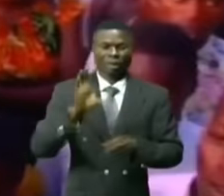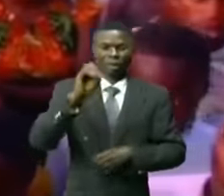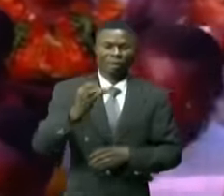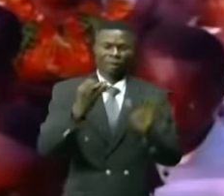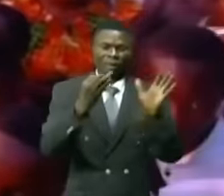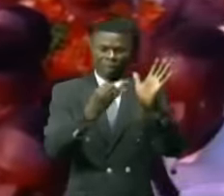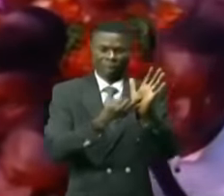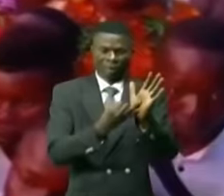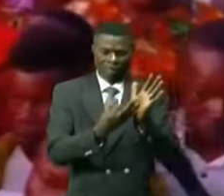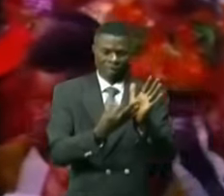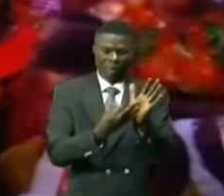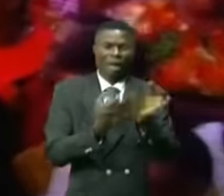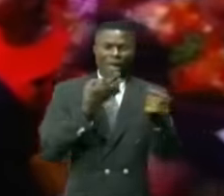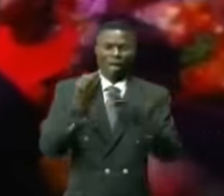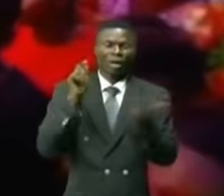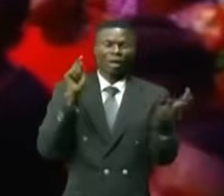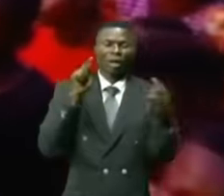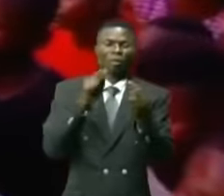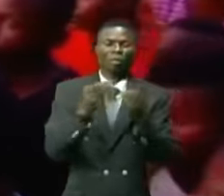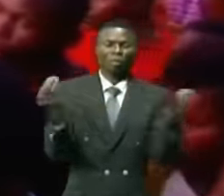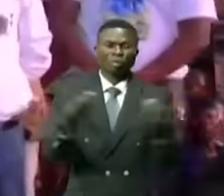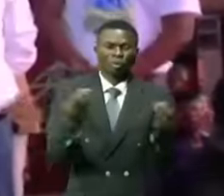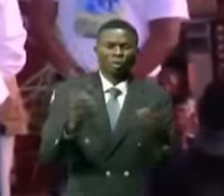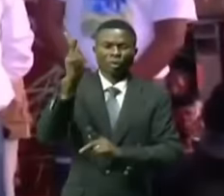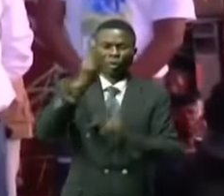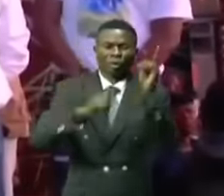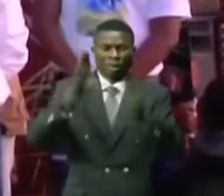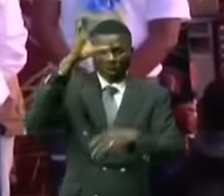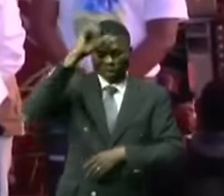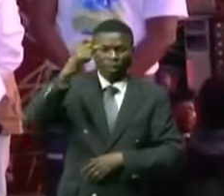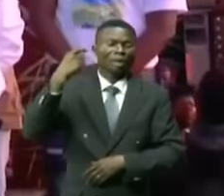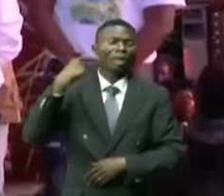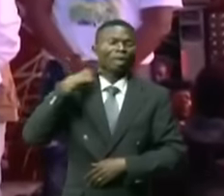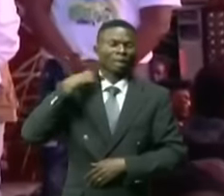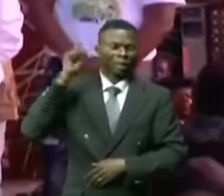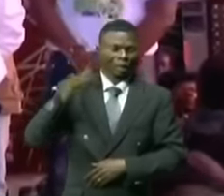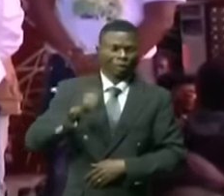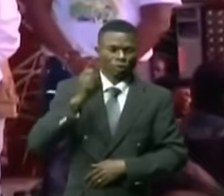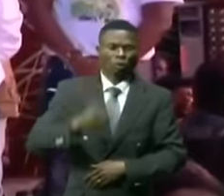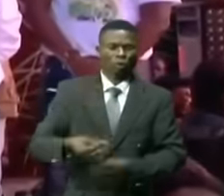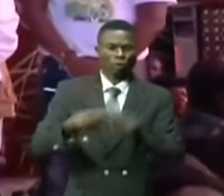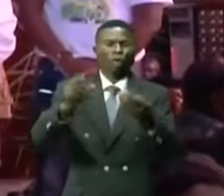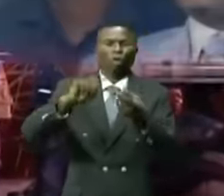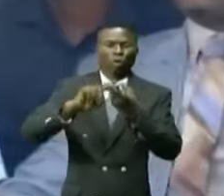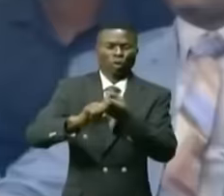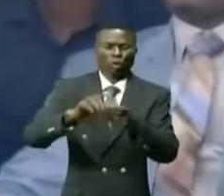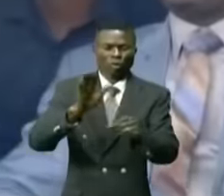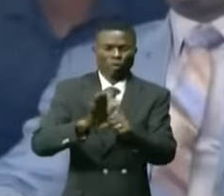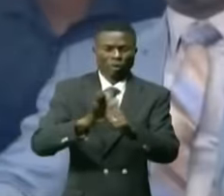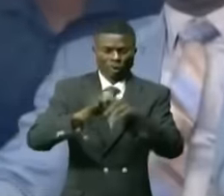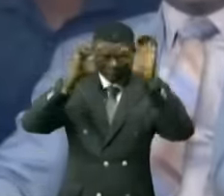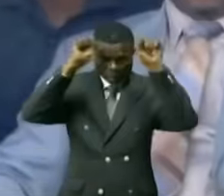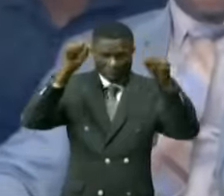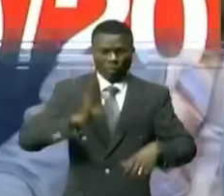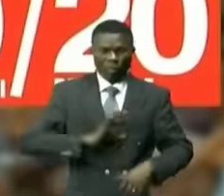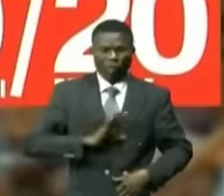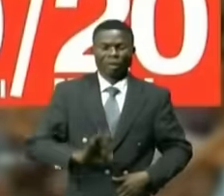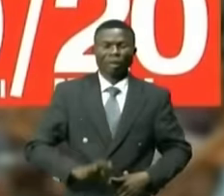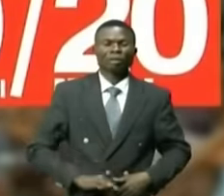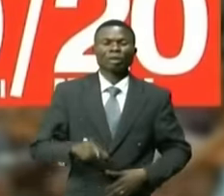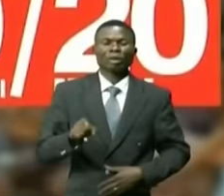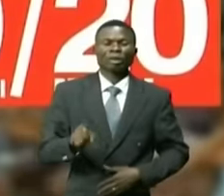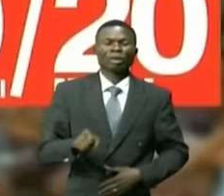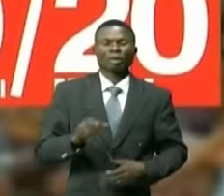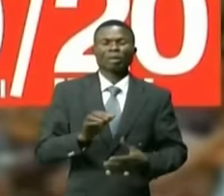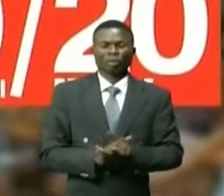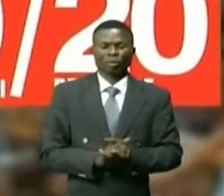a expliqué les raisons pour lesquelles les habitants du Congo doivent renouveler leur confiance au président de la République,